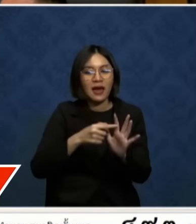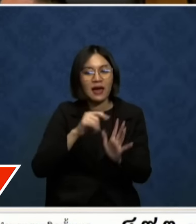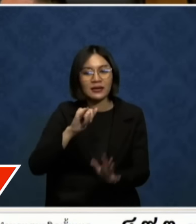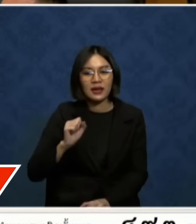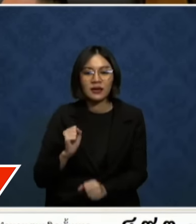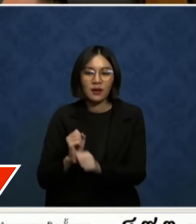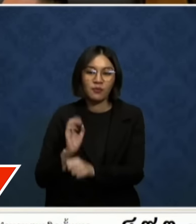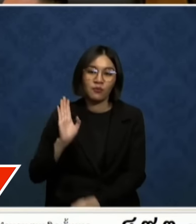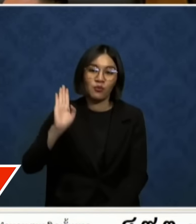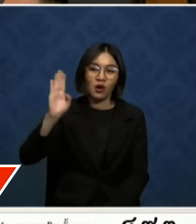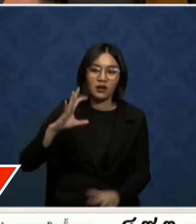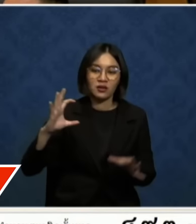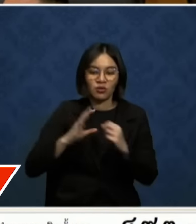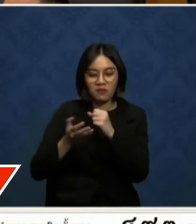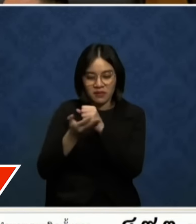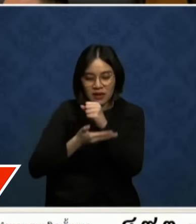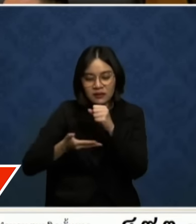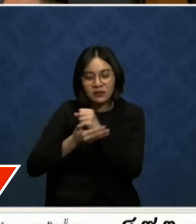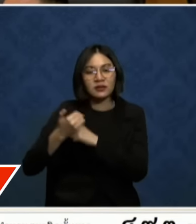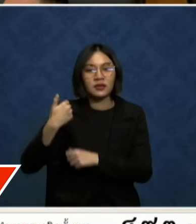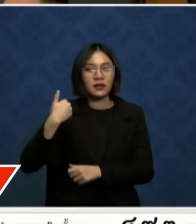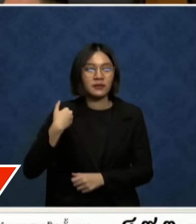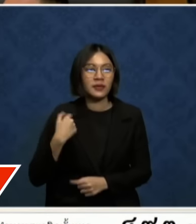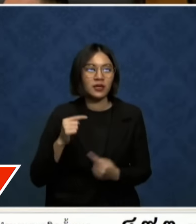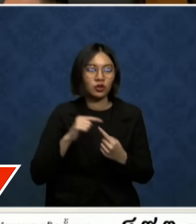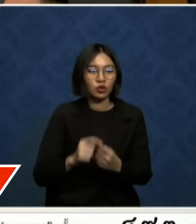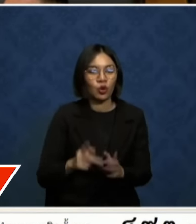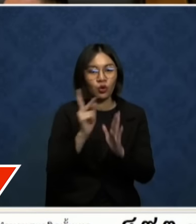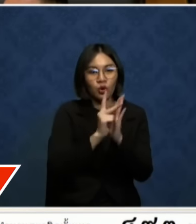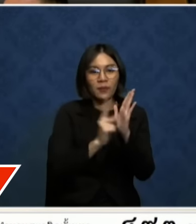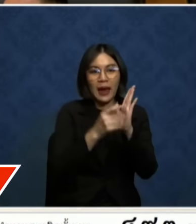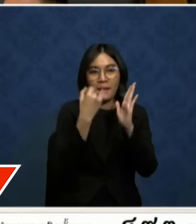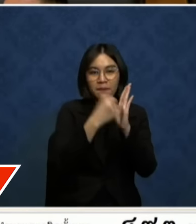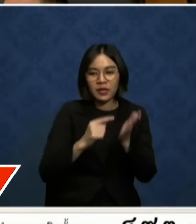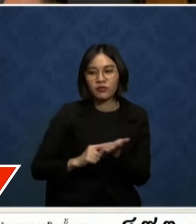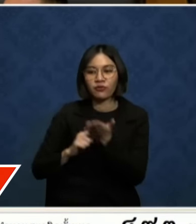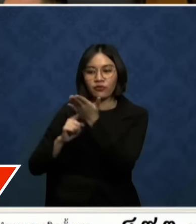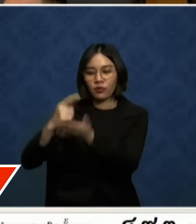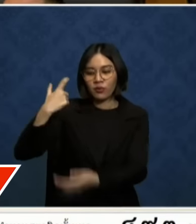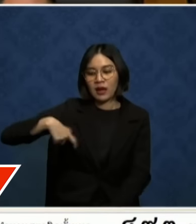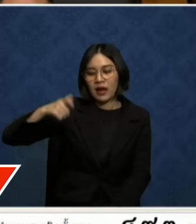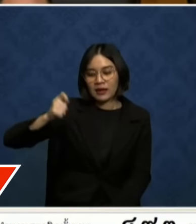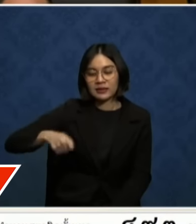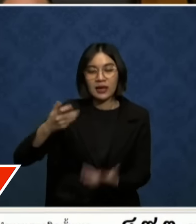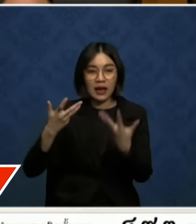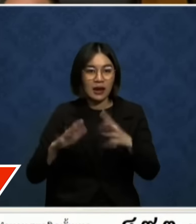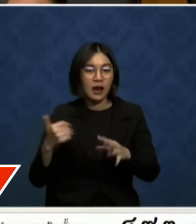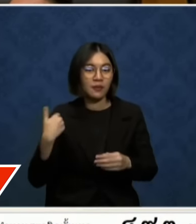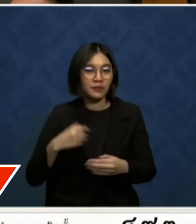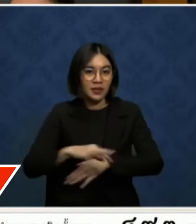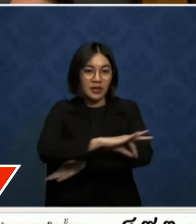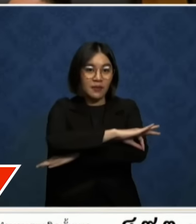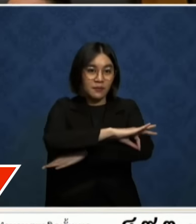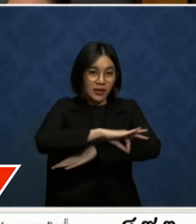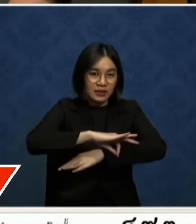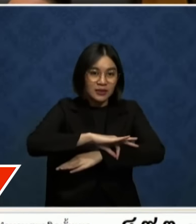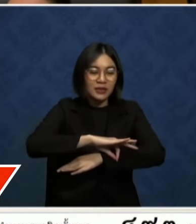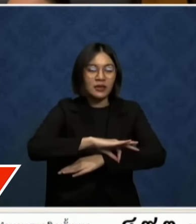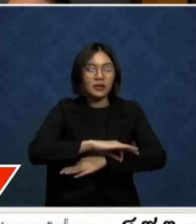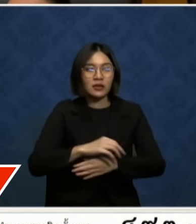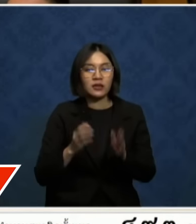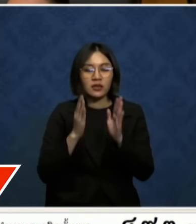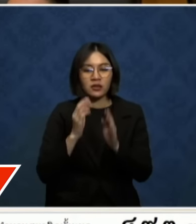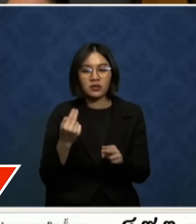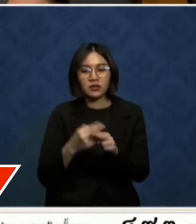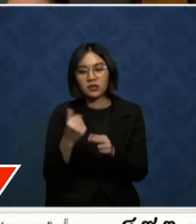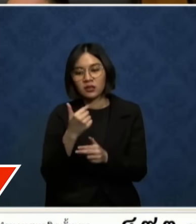ริษัทที่เกี่ยวข้องกับยาเสพติดด้วยซ้ำนะครับมีคดีความขึ้นสู่ศาลแล้วด้วยซ้ำนะครับรวมไปถึงมีการใช้บัญชีม้าในการจ่ายเงินให้กับการไฟฟ้